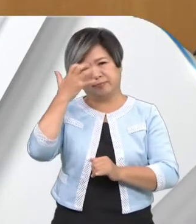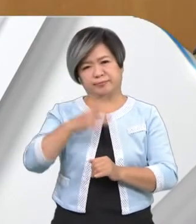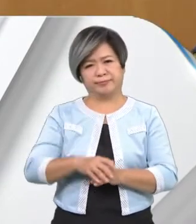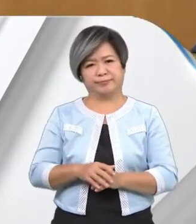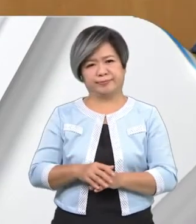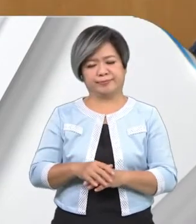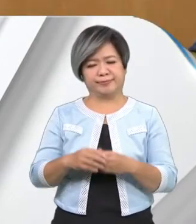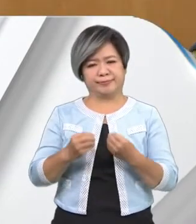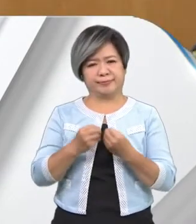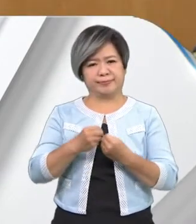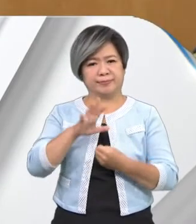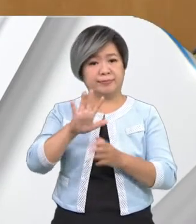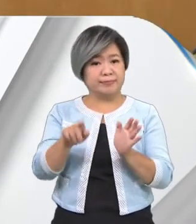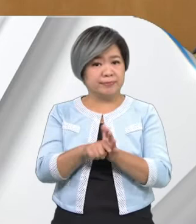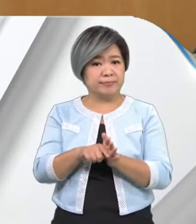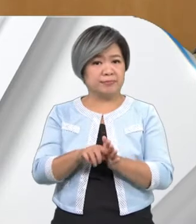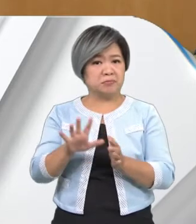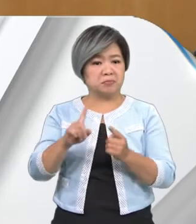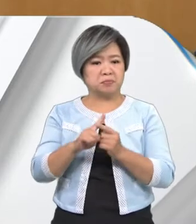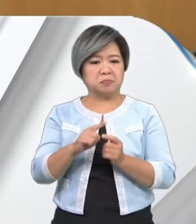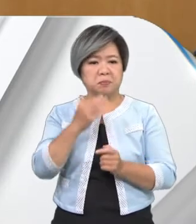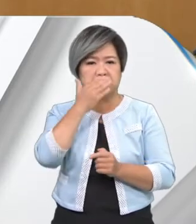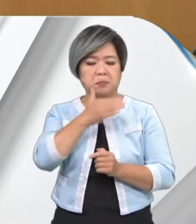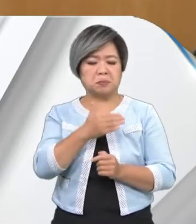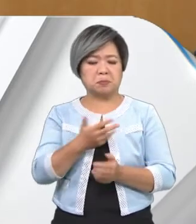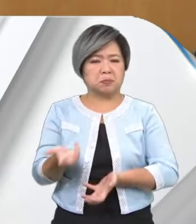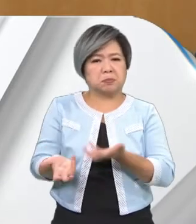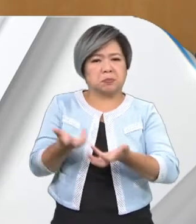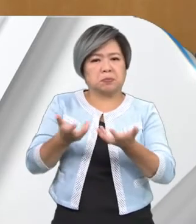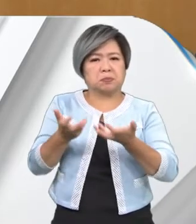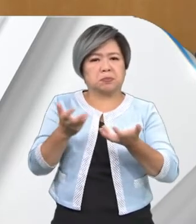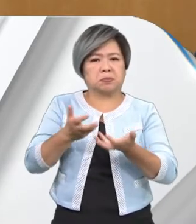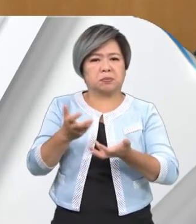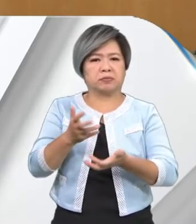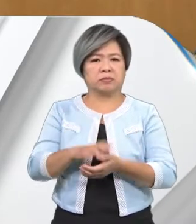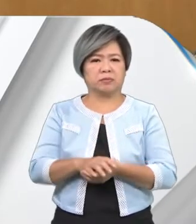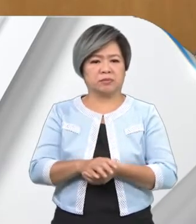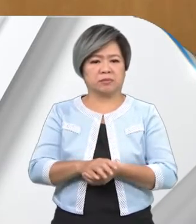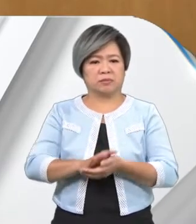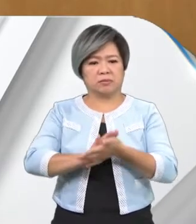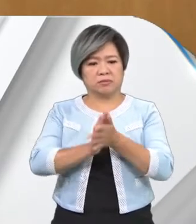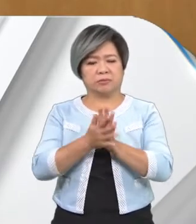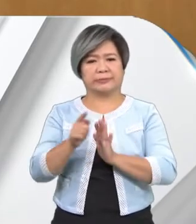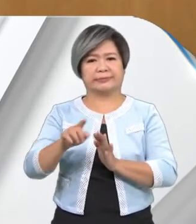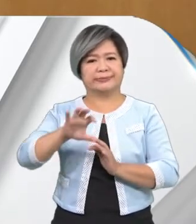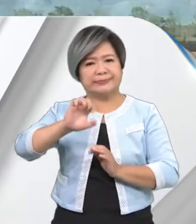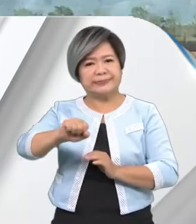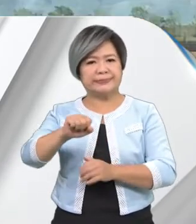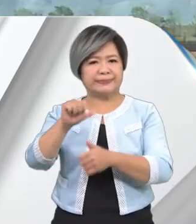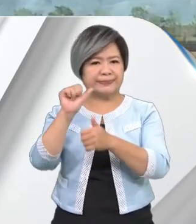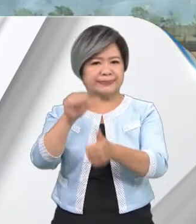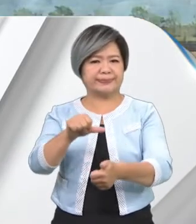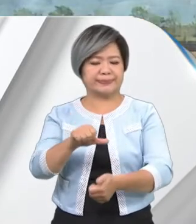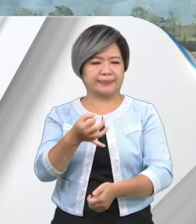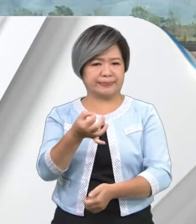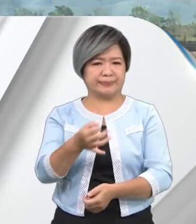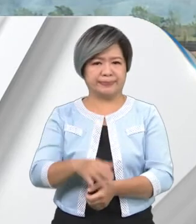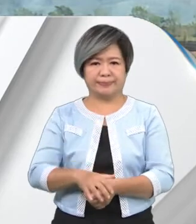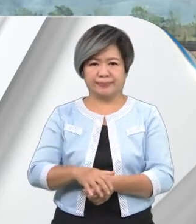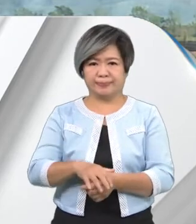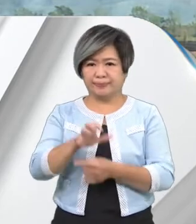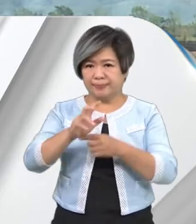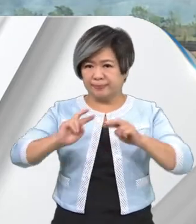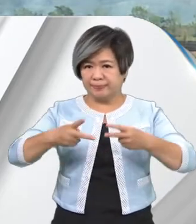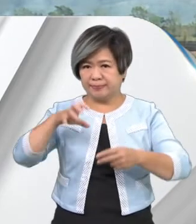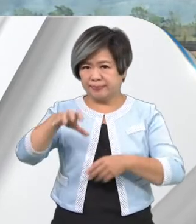时候也有人就会偷偷的焚烧稻草，那也造成有这个受罚的一个问题的产生。 台东农会创业强